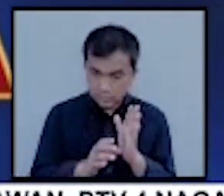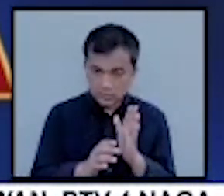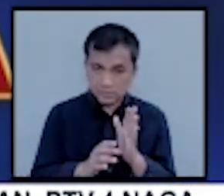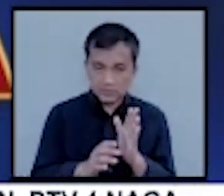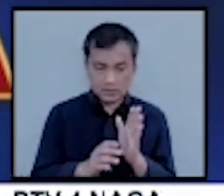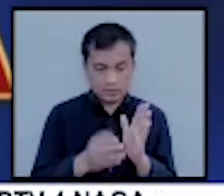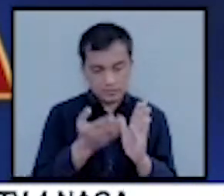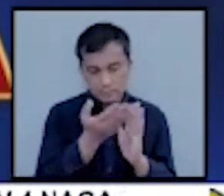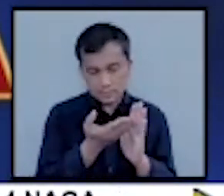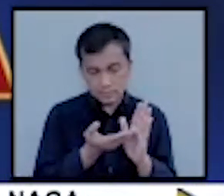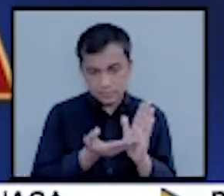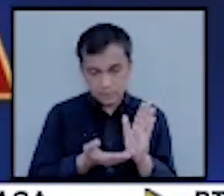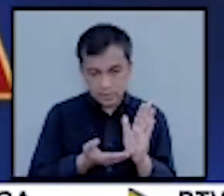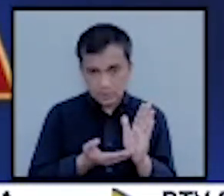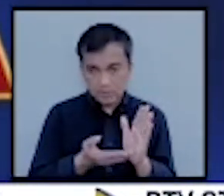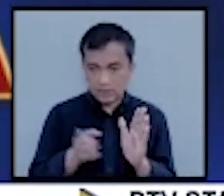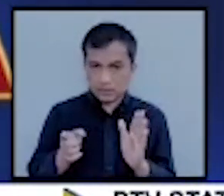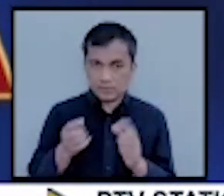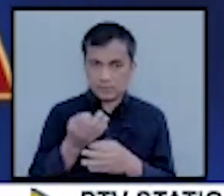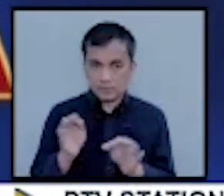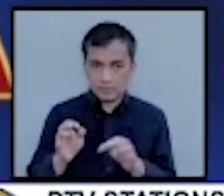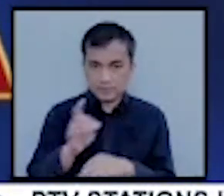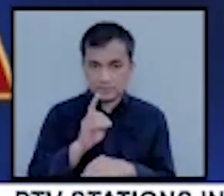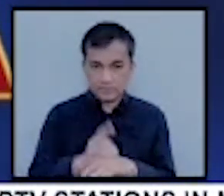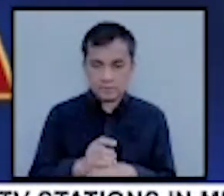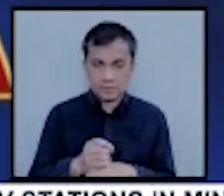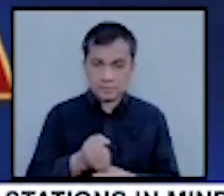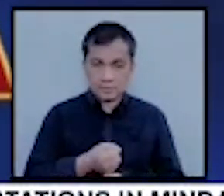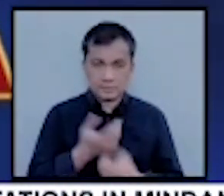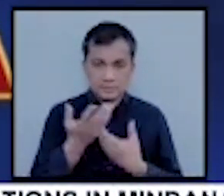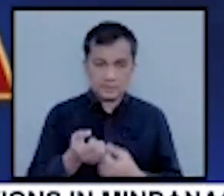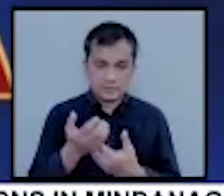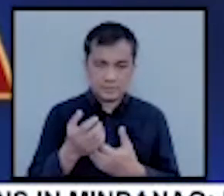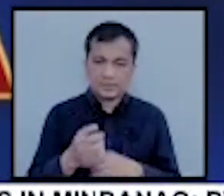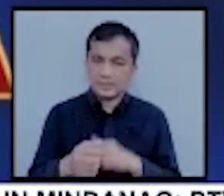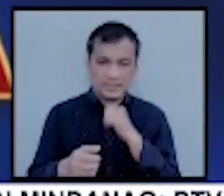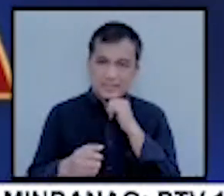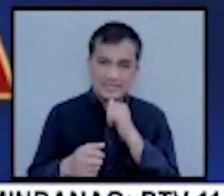ating kalayaang magsalita. Ngunit hindi po ito absolute.